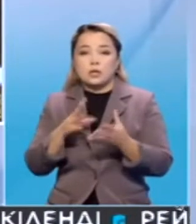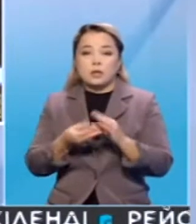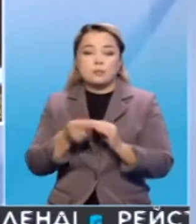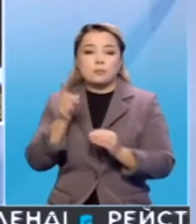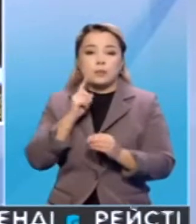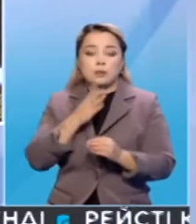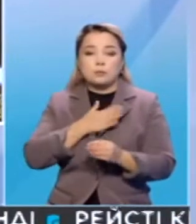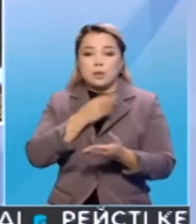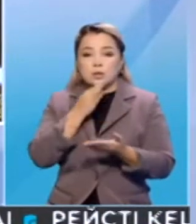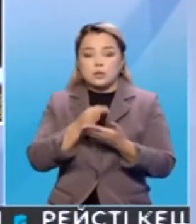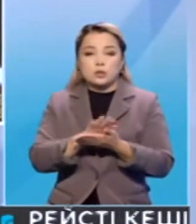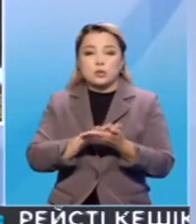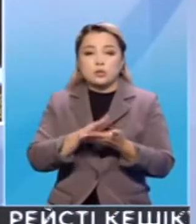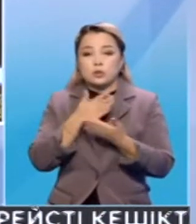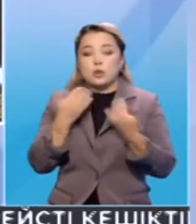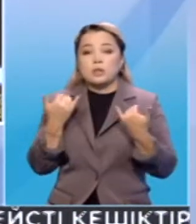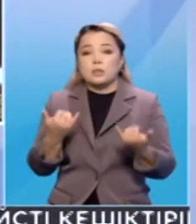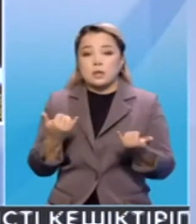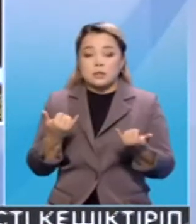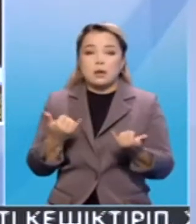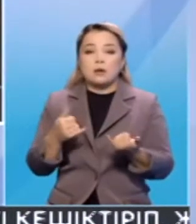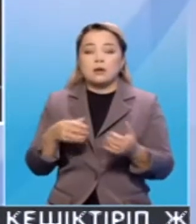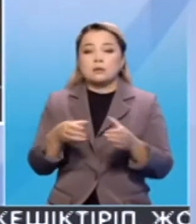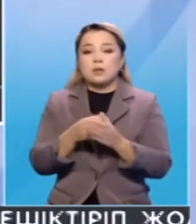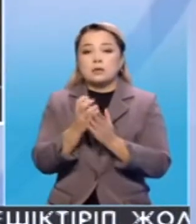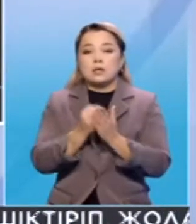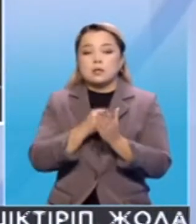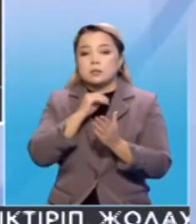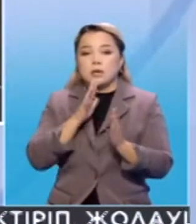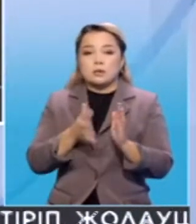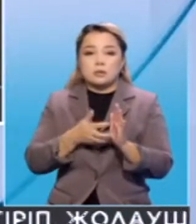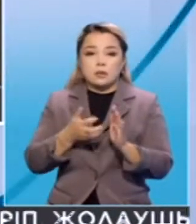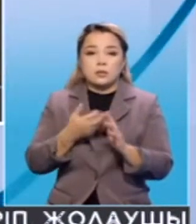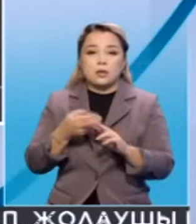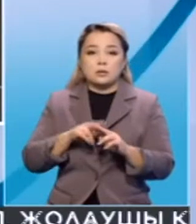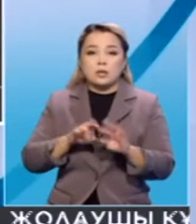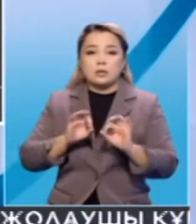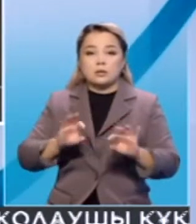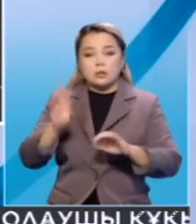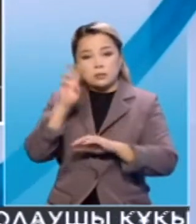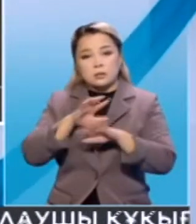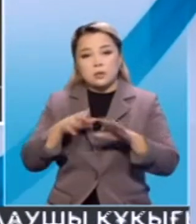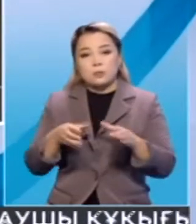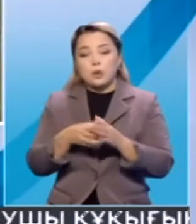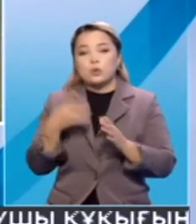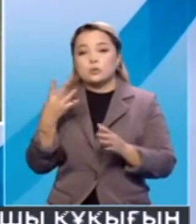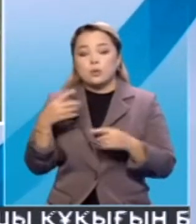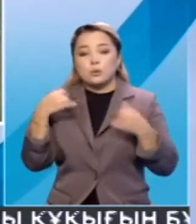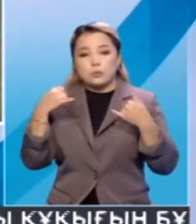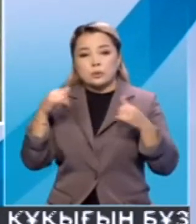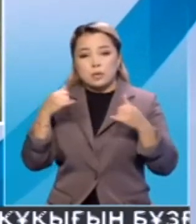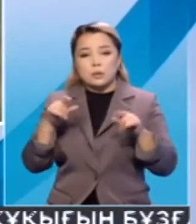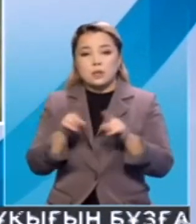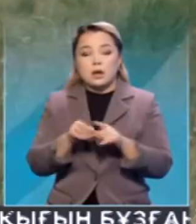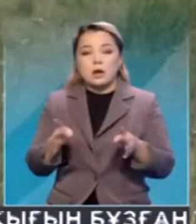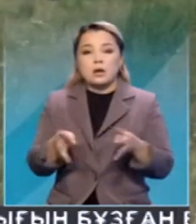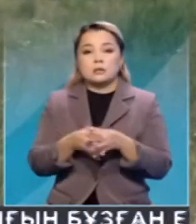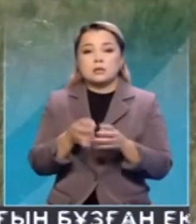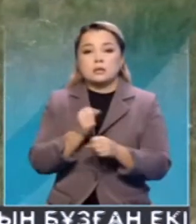біз қалағанда емес. Өйткені кадр тапшы. Ербол Қарашүкеевтің айтуынша, елімізде төрт түлікті